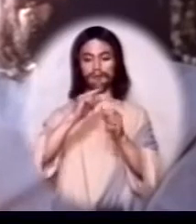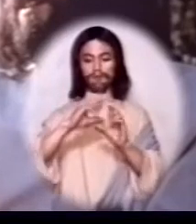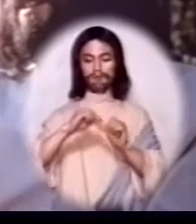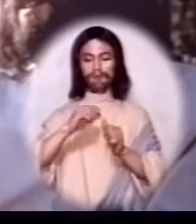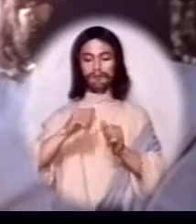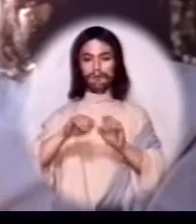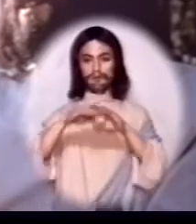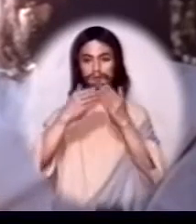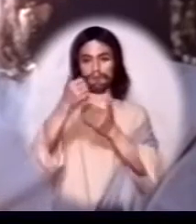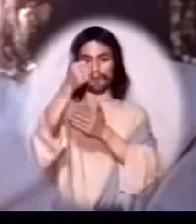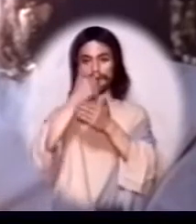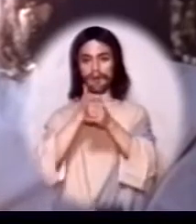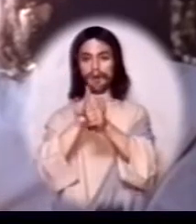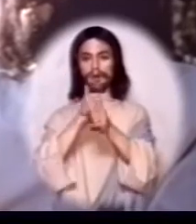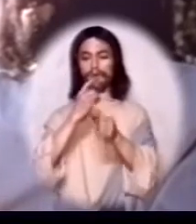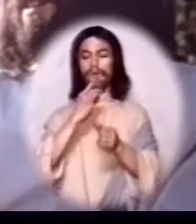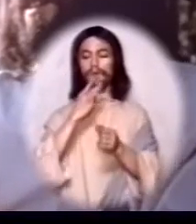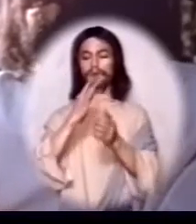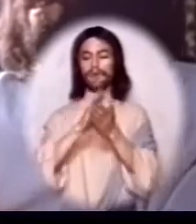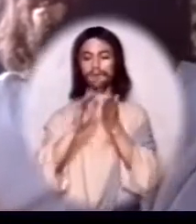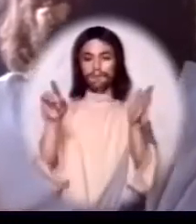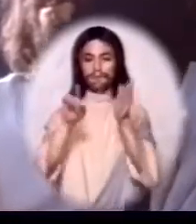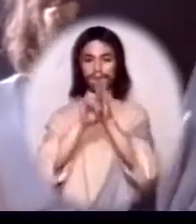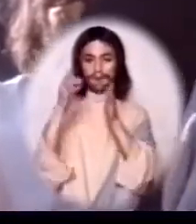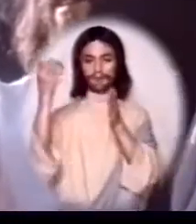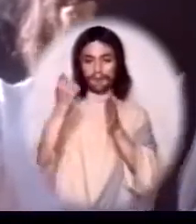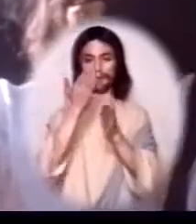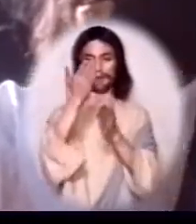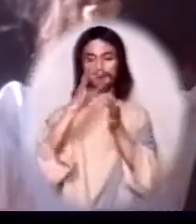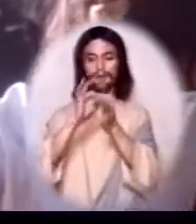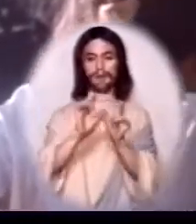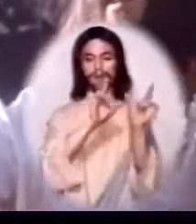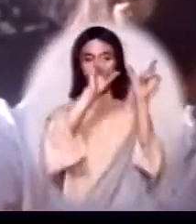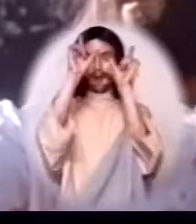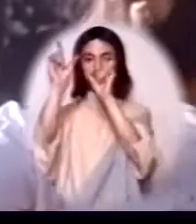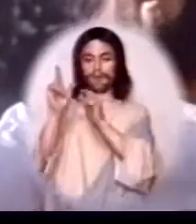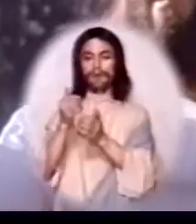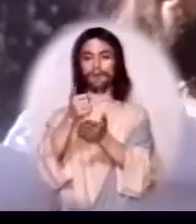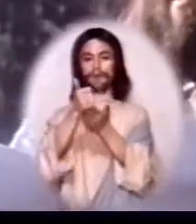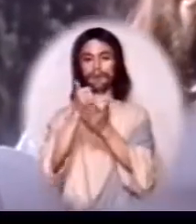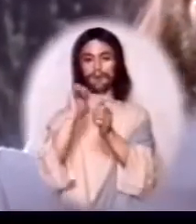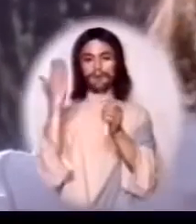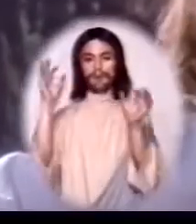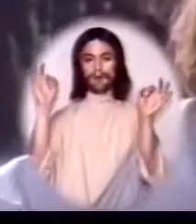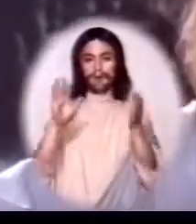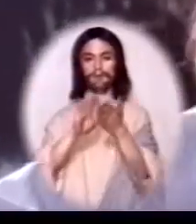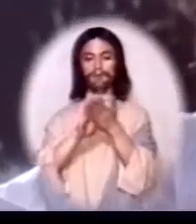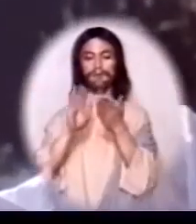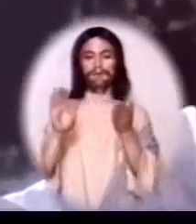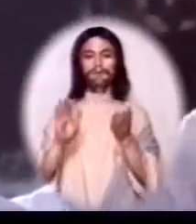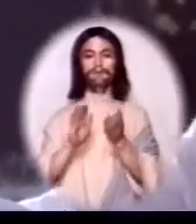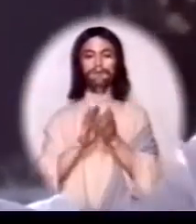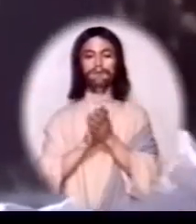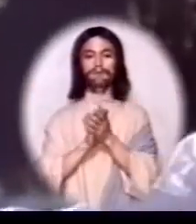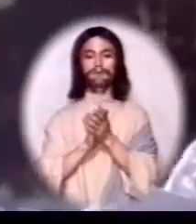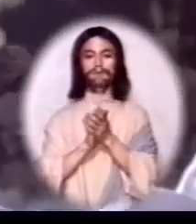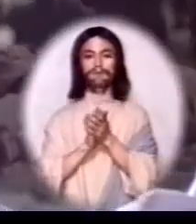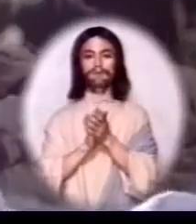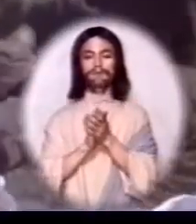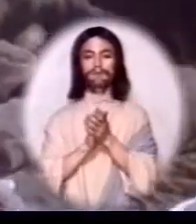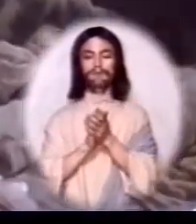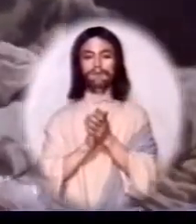대한 구세주로 받아들이고 오직 믿음으로 당신의 삶에 초청하면 됩니다.